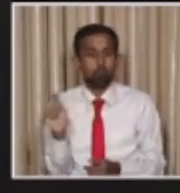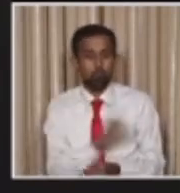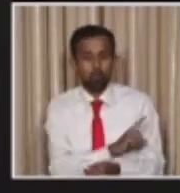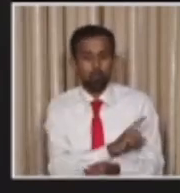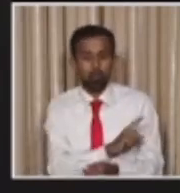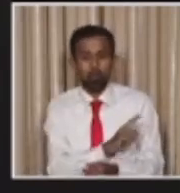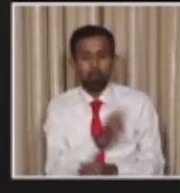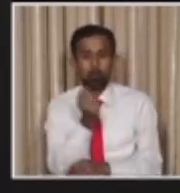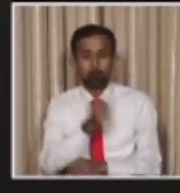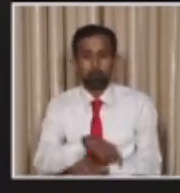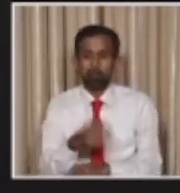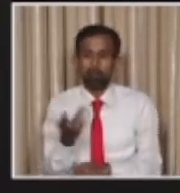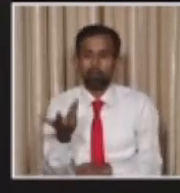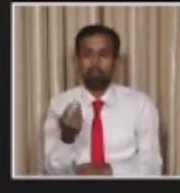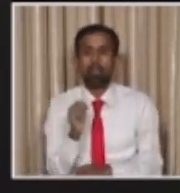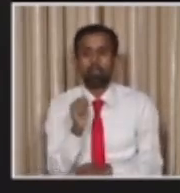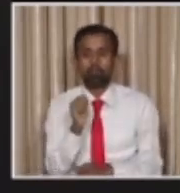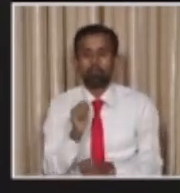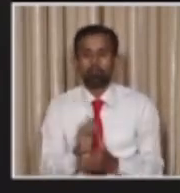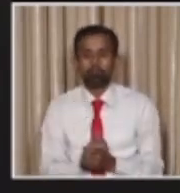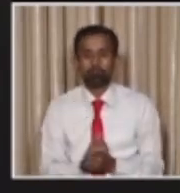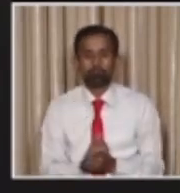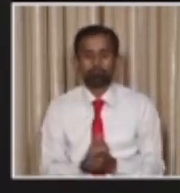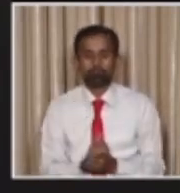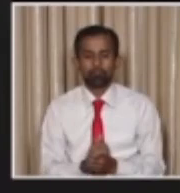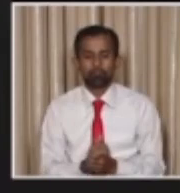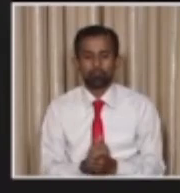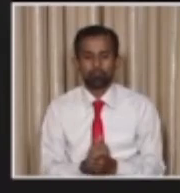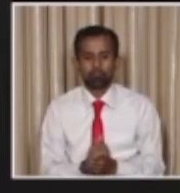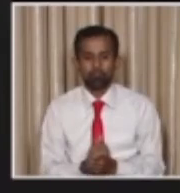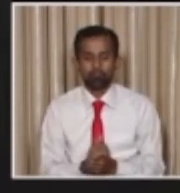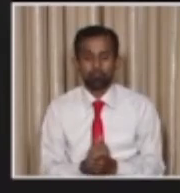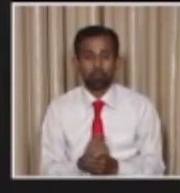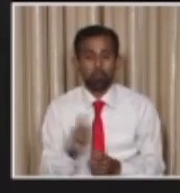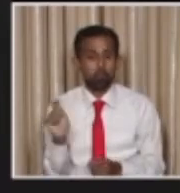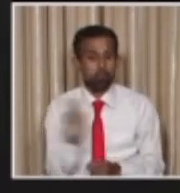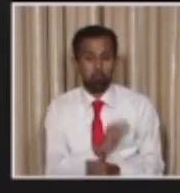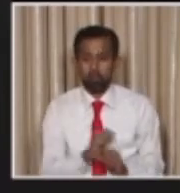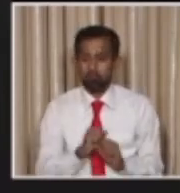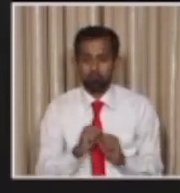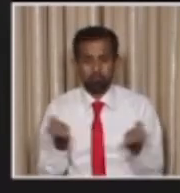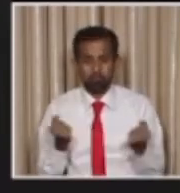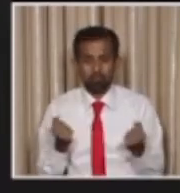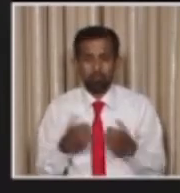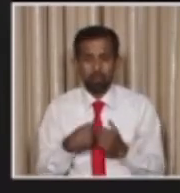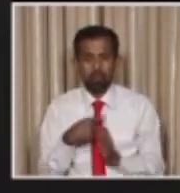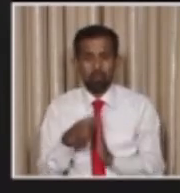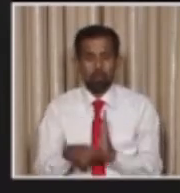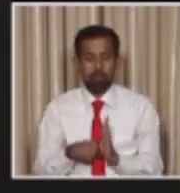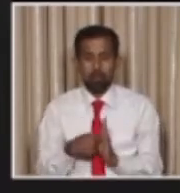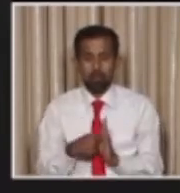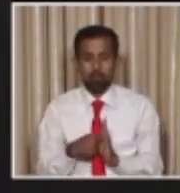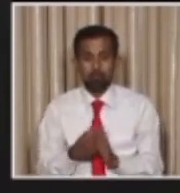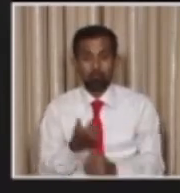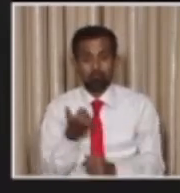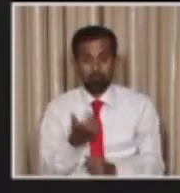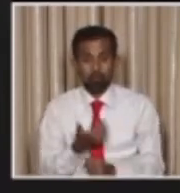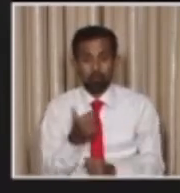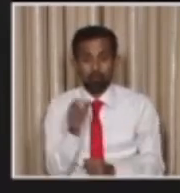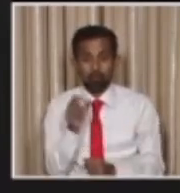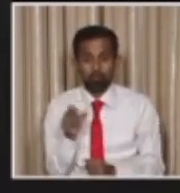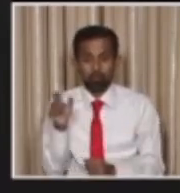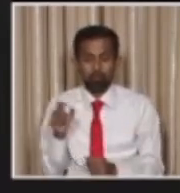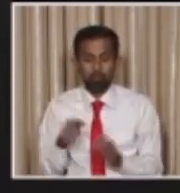අවශ්‍ය පියවර ගන්නෙ නැත්තේ? ඉතින් මේ මේවා අය කරගන්නේ නැතුව අපේ රටේ අත්‍යවශ්‍ය පුජ්‍යලයන්ට